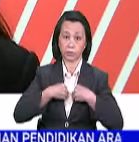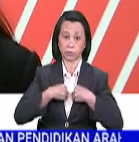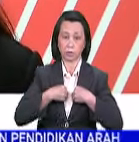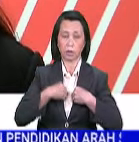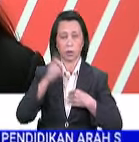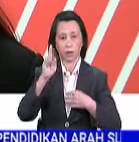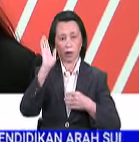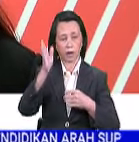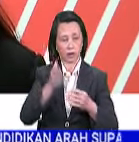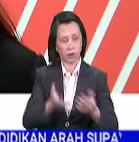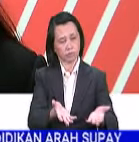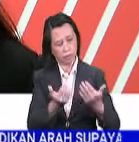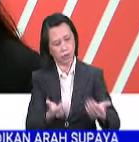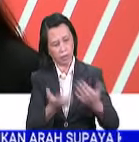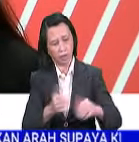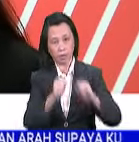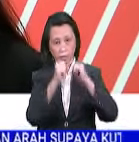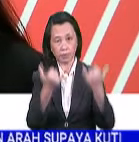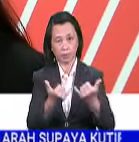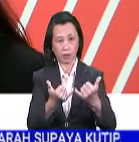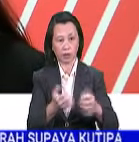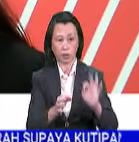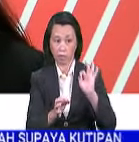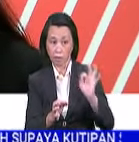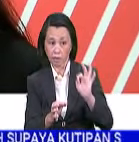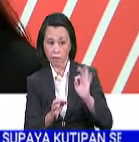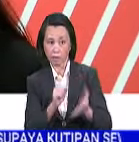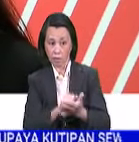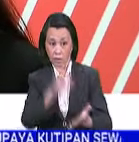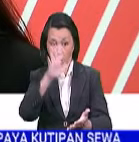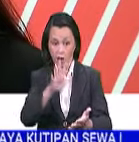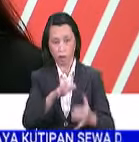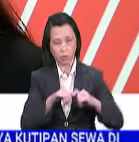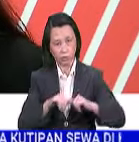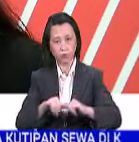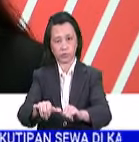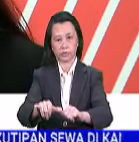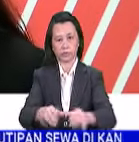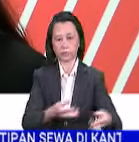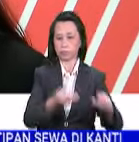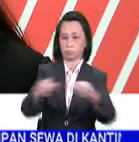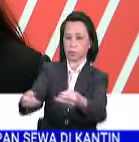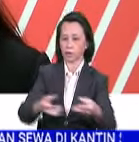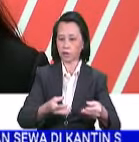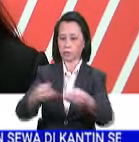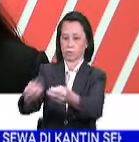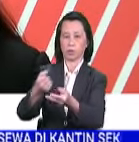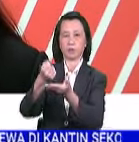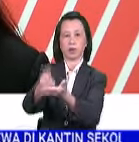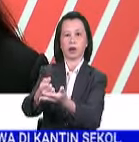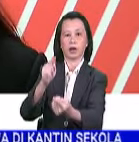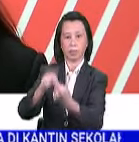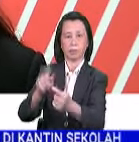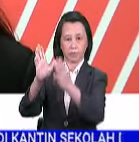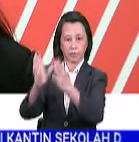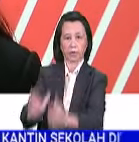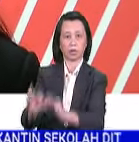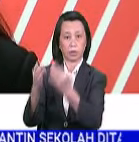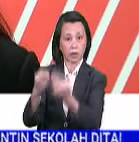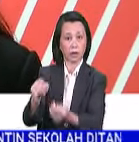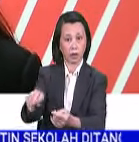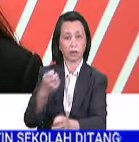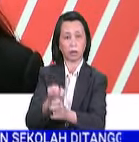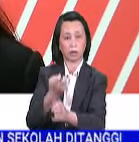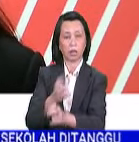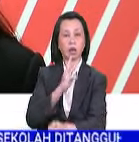ini akan menggalakkan lagi pihak-pihak yang berkemampuan untuk terus menyalurkan bantuan kepada pihak-pihak yang memerlukan,